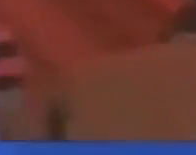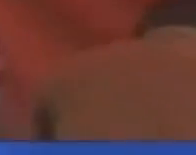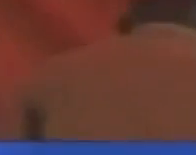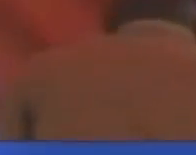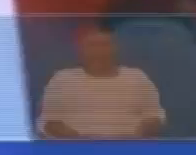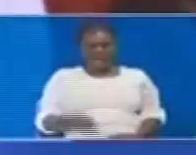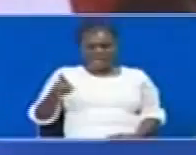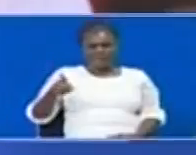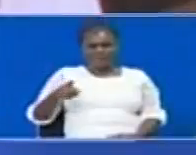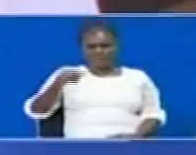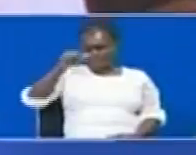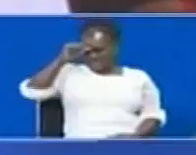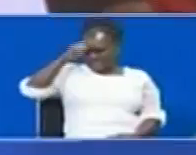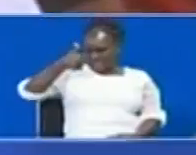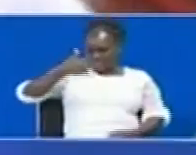Msomi